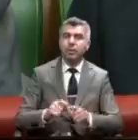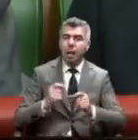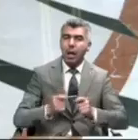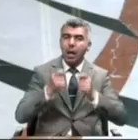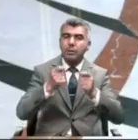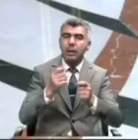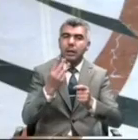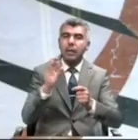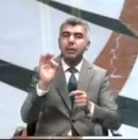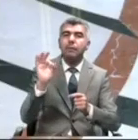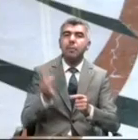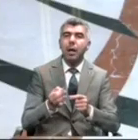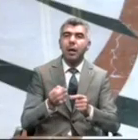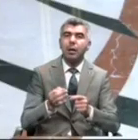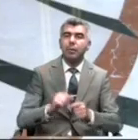اش